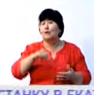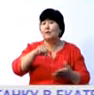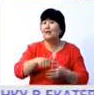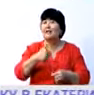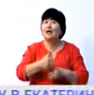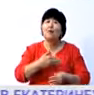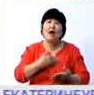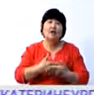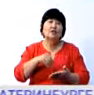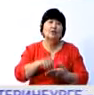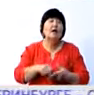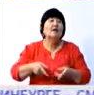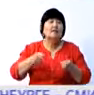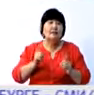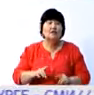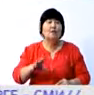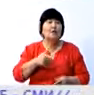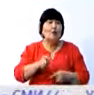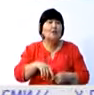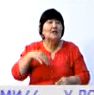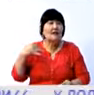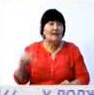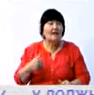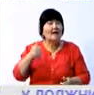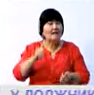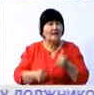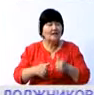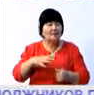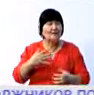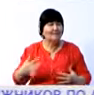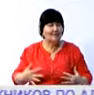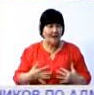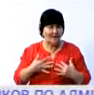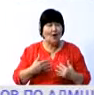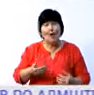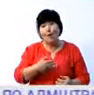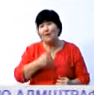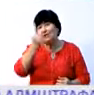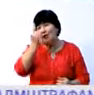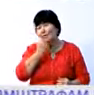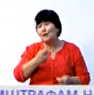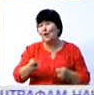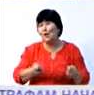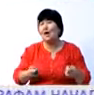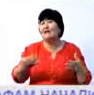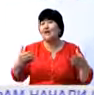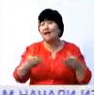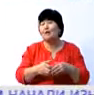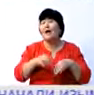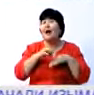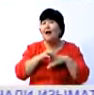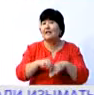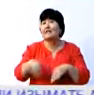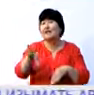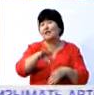самое активное участие. Действительно, было очень интересно. Состязания были захватывающие. Хочется поблагодарить руководство компании, организаторов